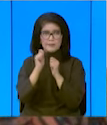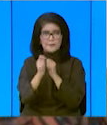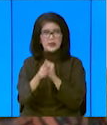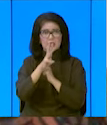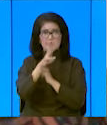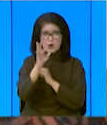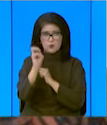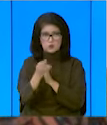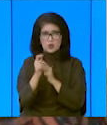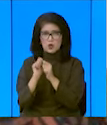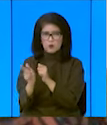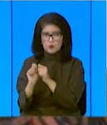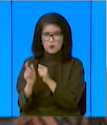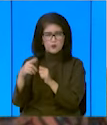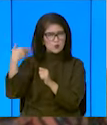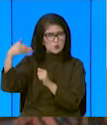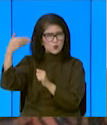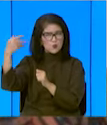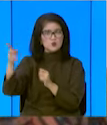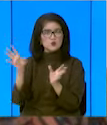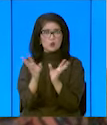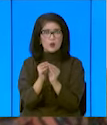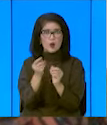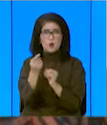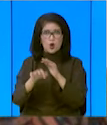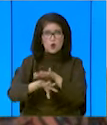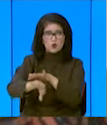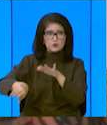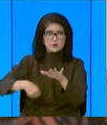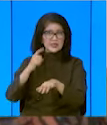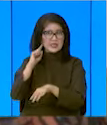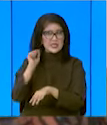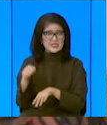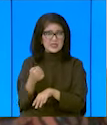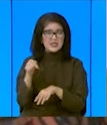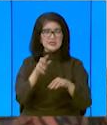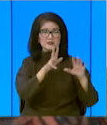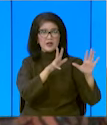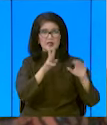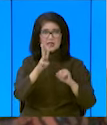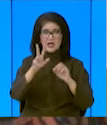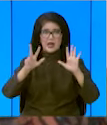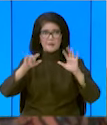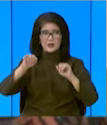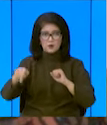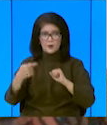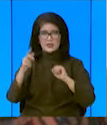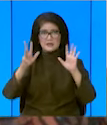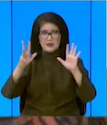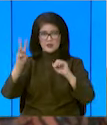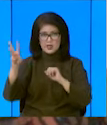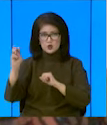rupiah. Dalam dakwaan, total penggunaan uang korupsi untuk istri SYL mencapai 938,9 juta rupiah,